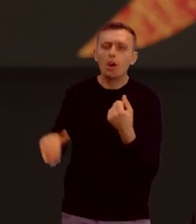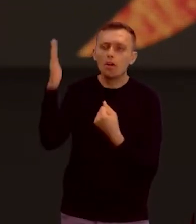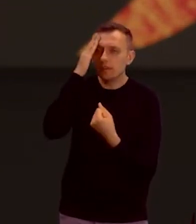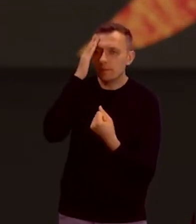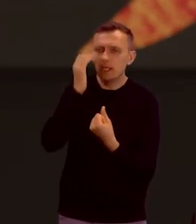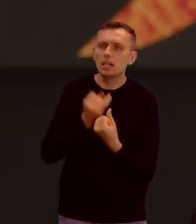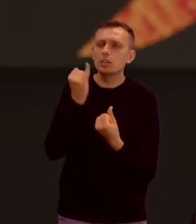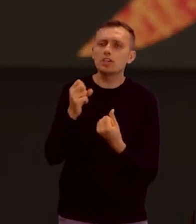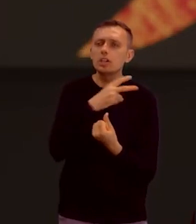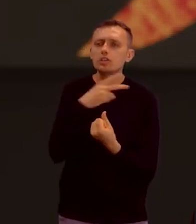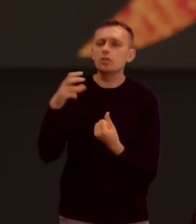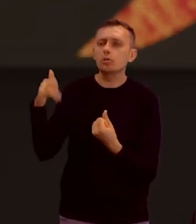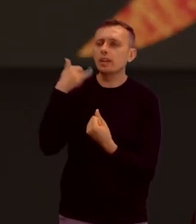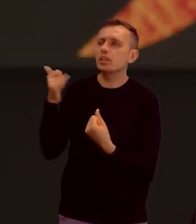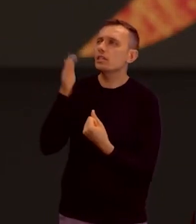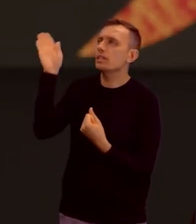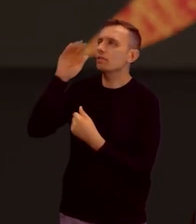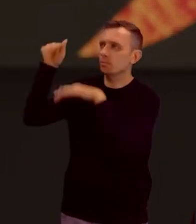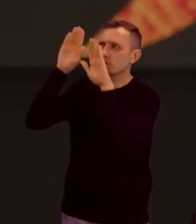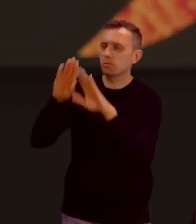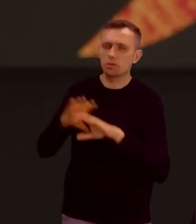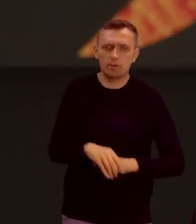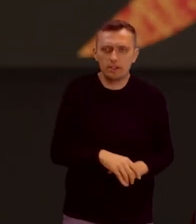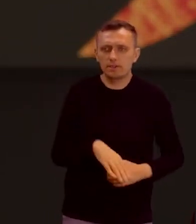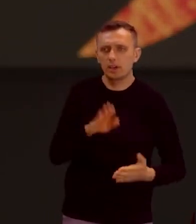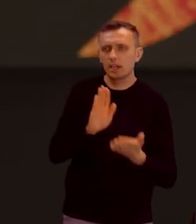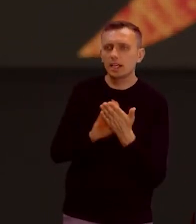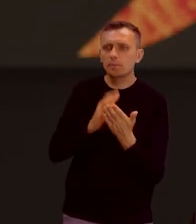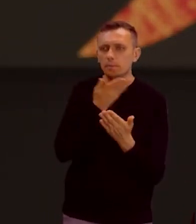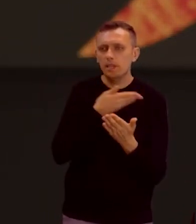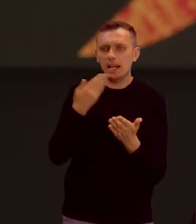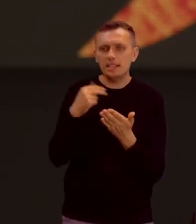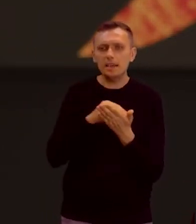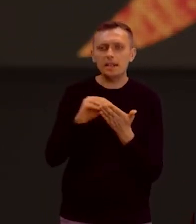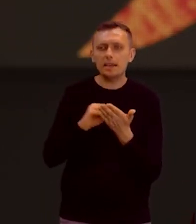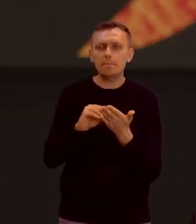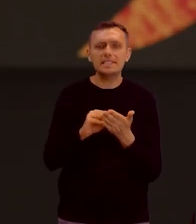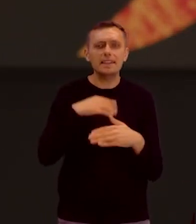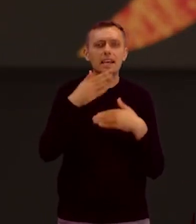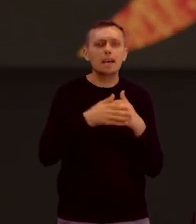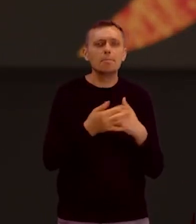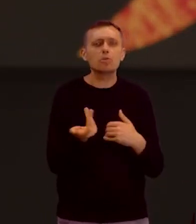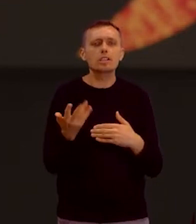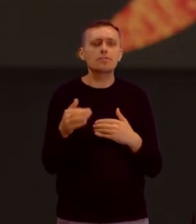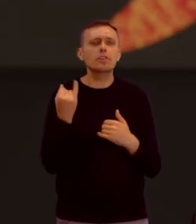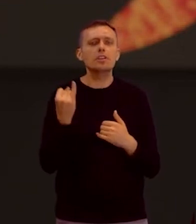nakazuje, ile dzieci powinno mieć małżeństwo. A kołczan, o którym tutaj mowa jest w psalmie,